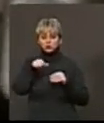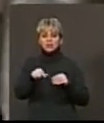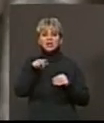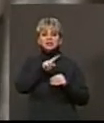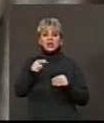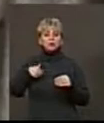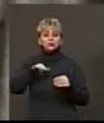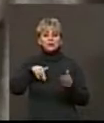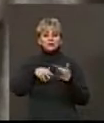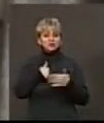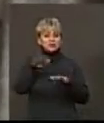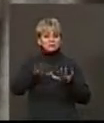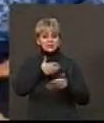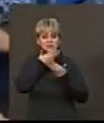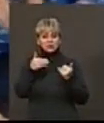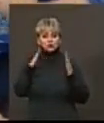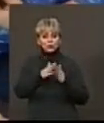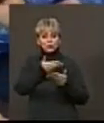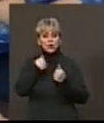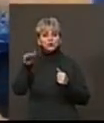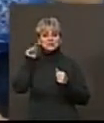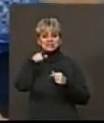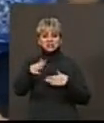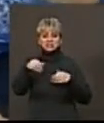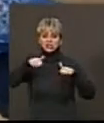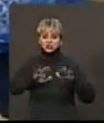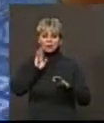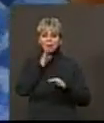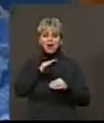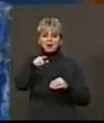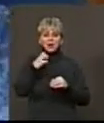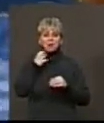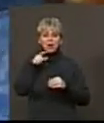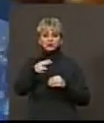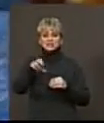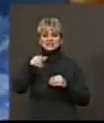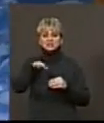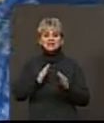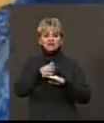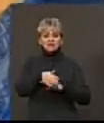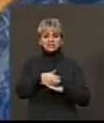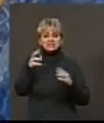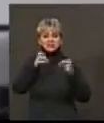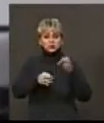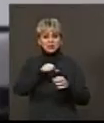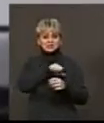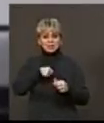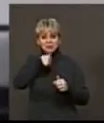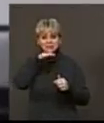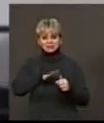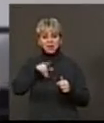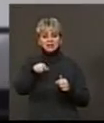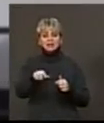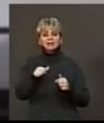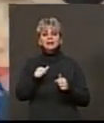нам некуда идти, жилья нету. Услышав вердикт, мама и бабушка Нунуфар Сарксян выйти из здания суда самостоятельно не